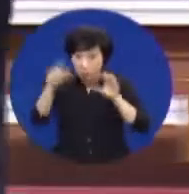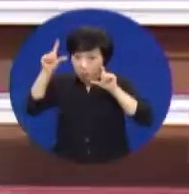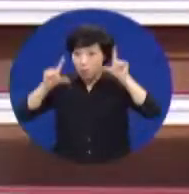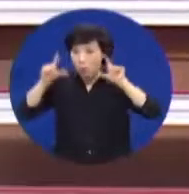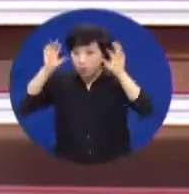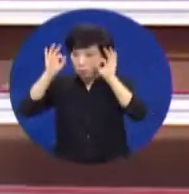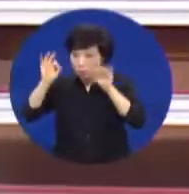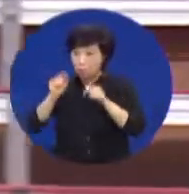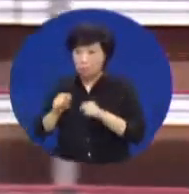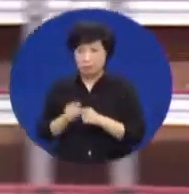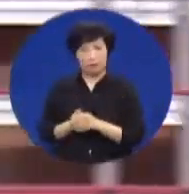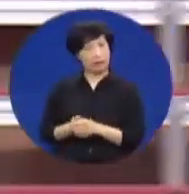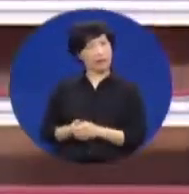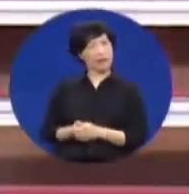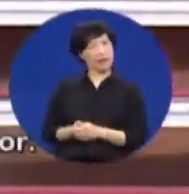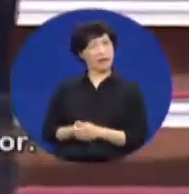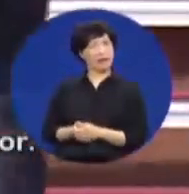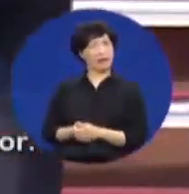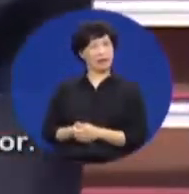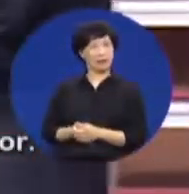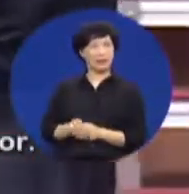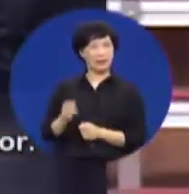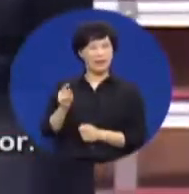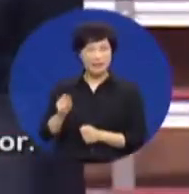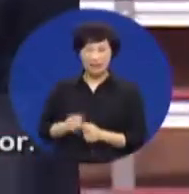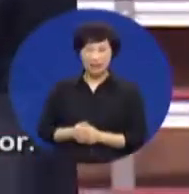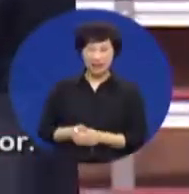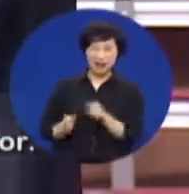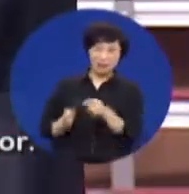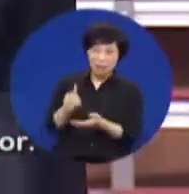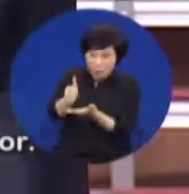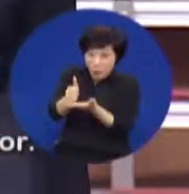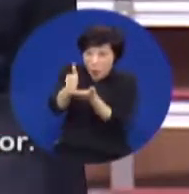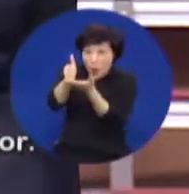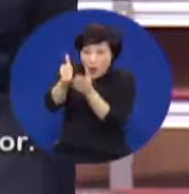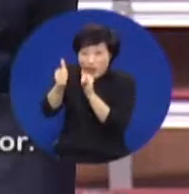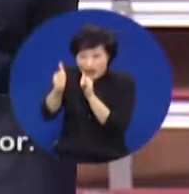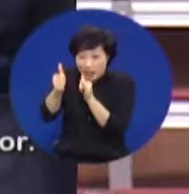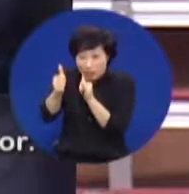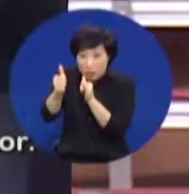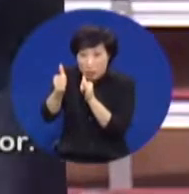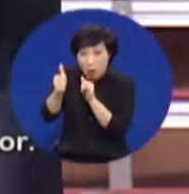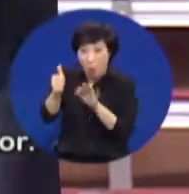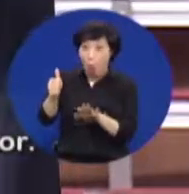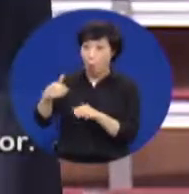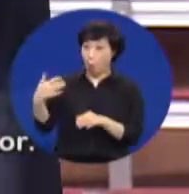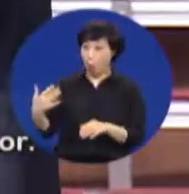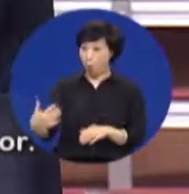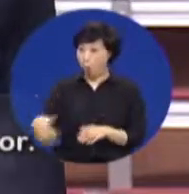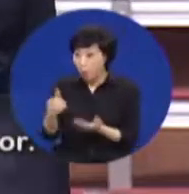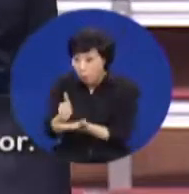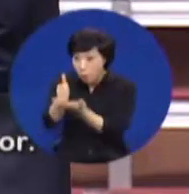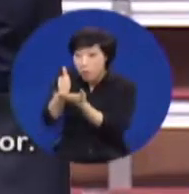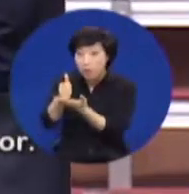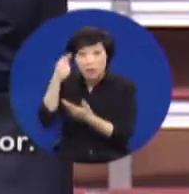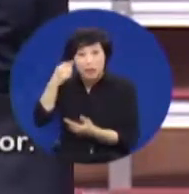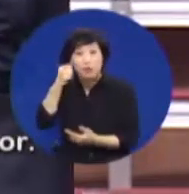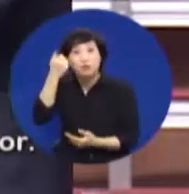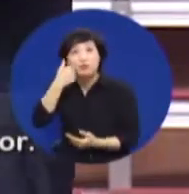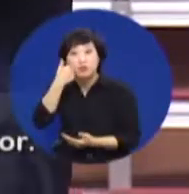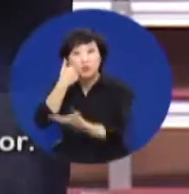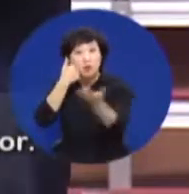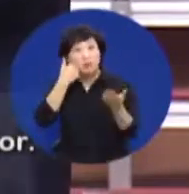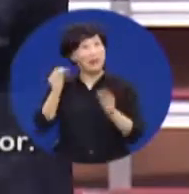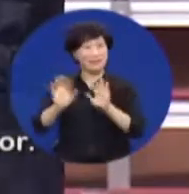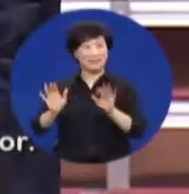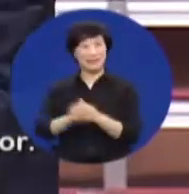그 떼거리를 바라보고 야 존경스럽다. 야 대단한 분이다. 그러고서요.